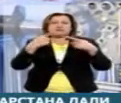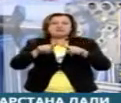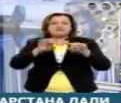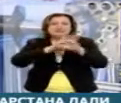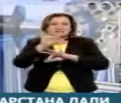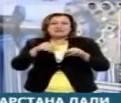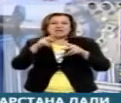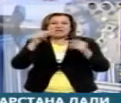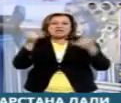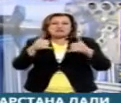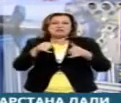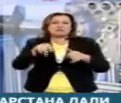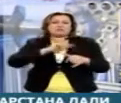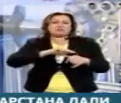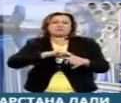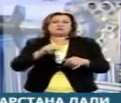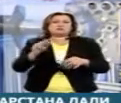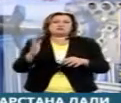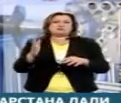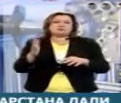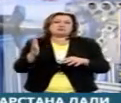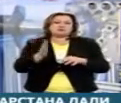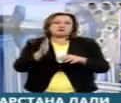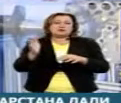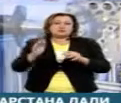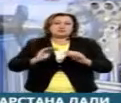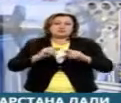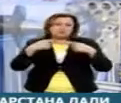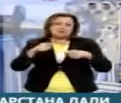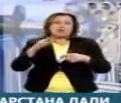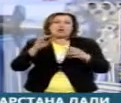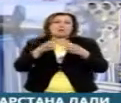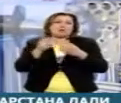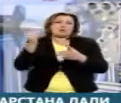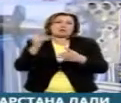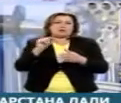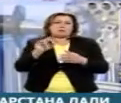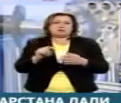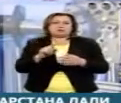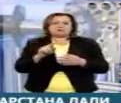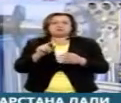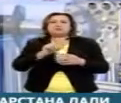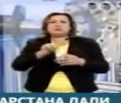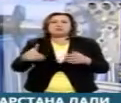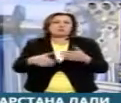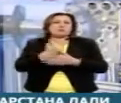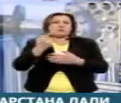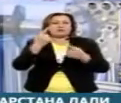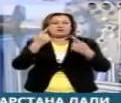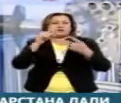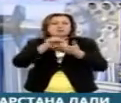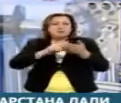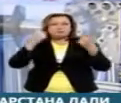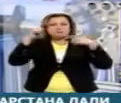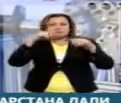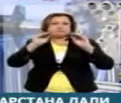будут работать на цепочку кооперации во всем мире для компании КАМАЗ. Вот самые новые разработки